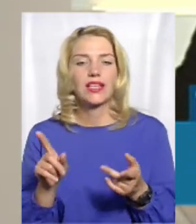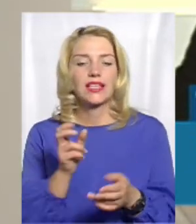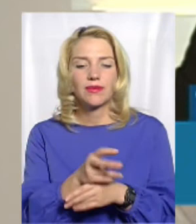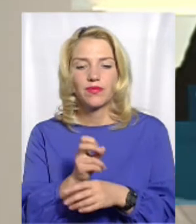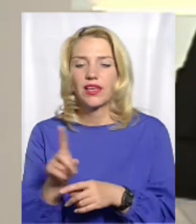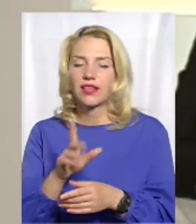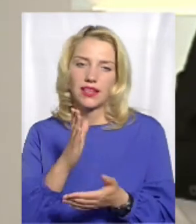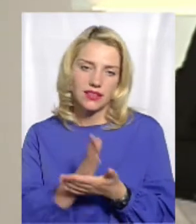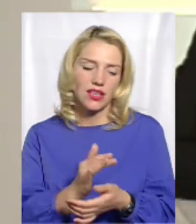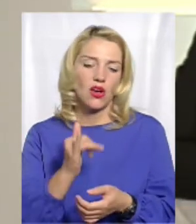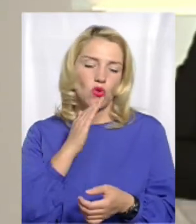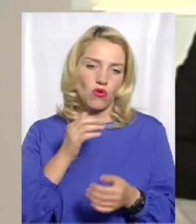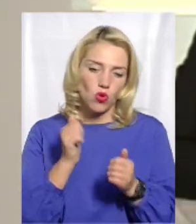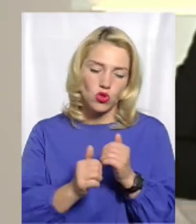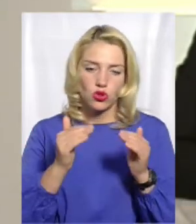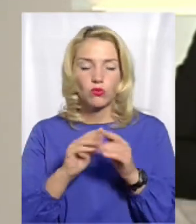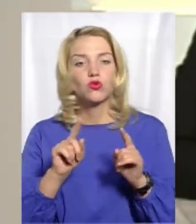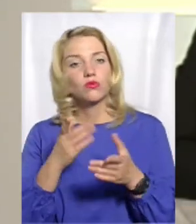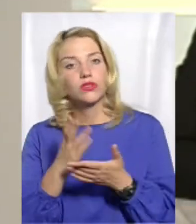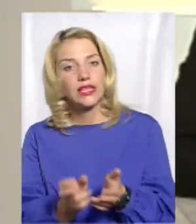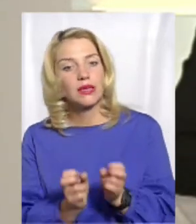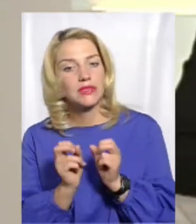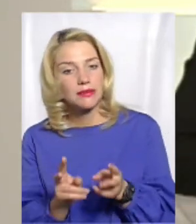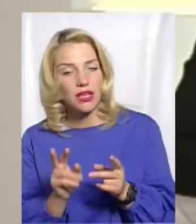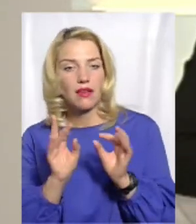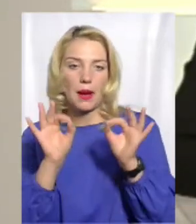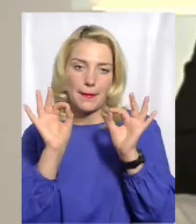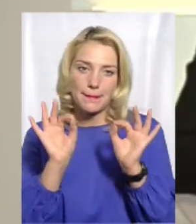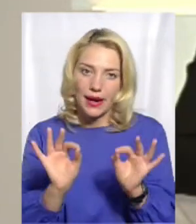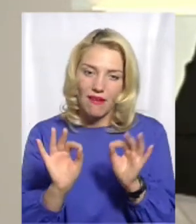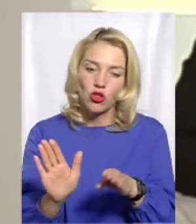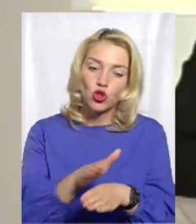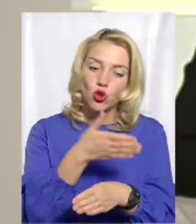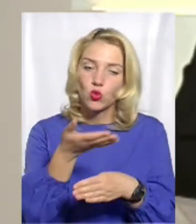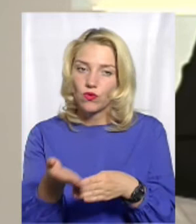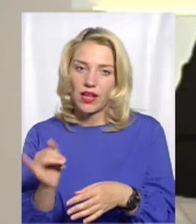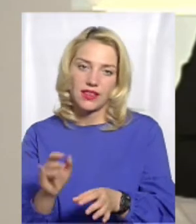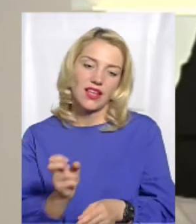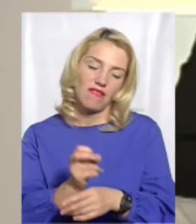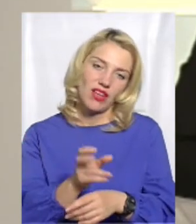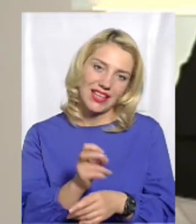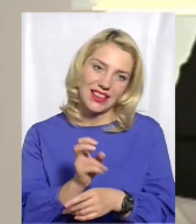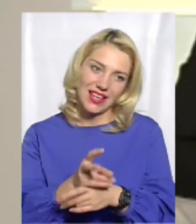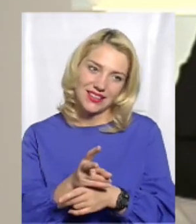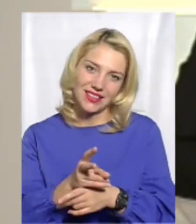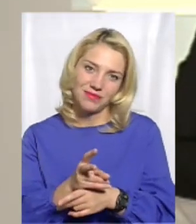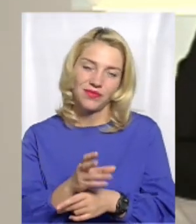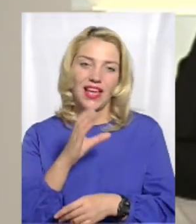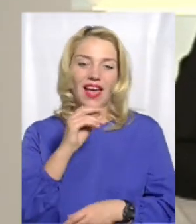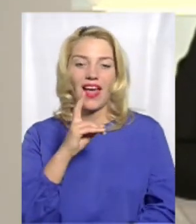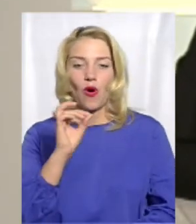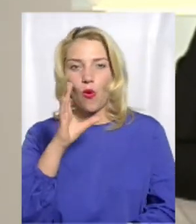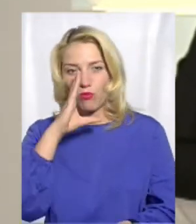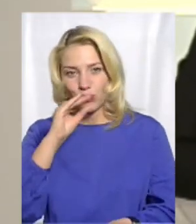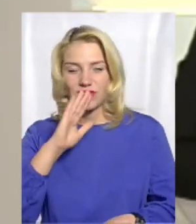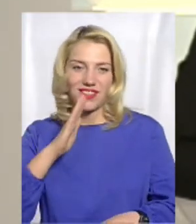у кожній домівці, чому вони являються небезпечними, так як їх правильно сортувати і викидати в